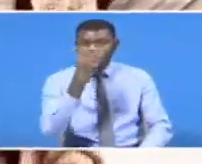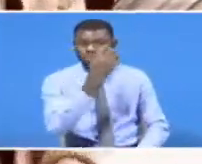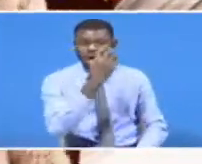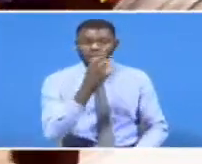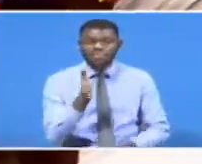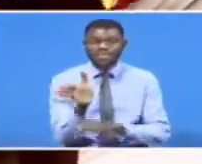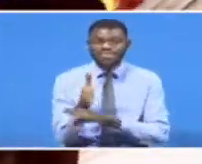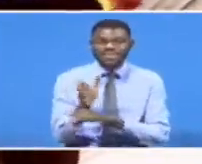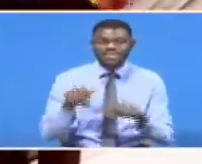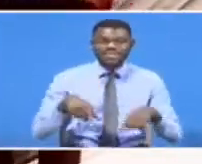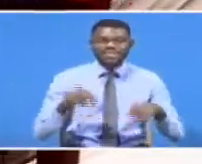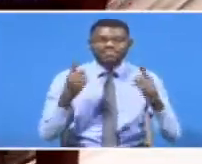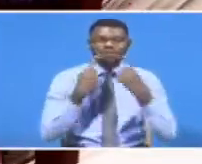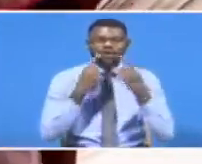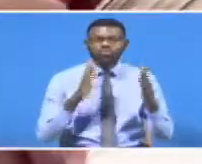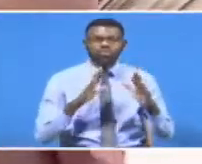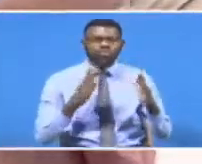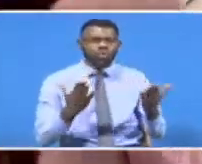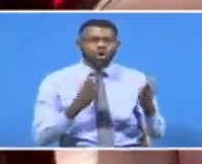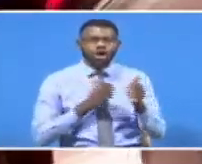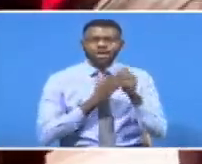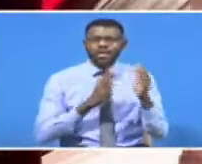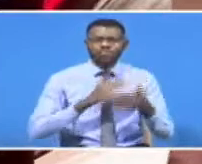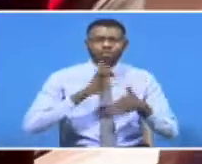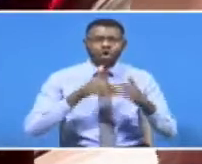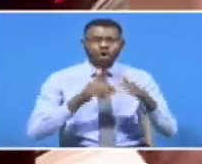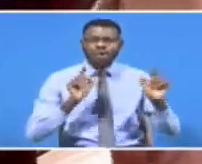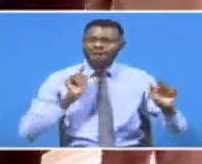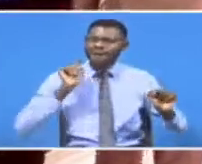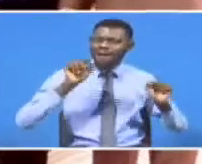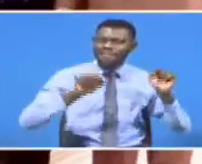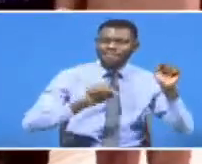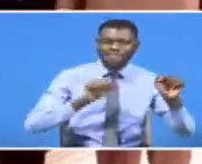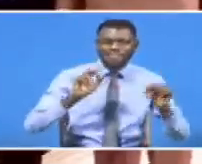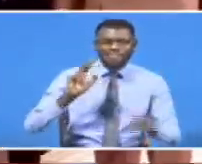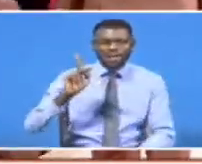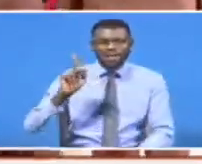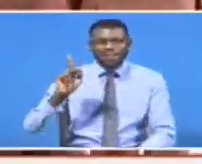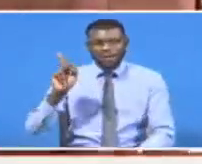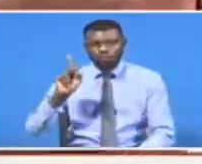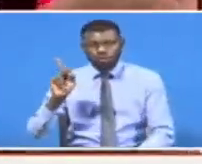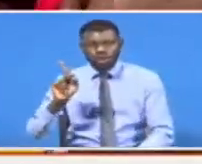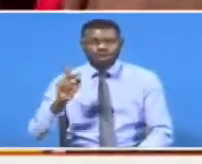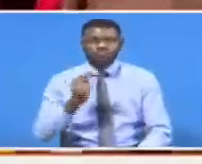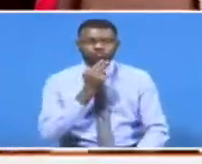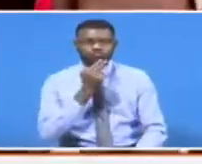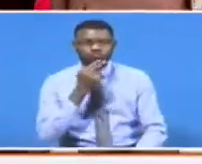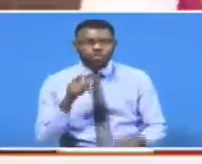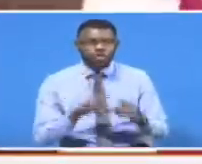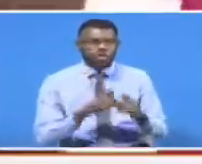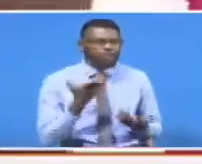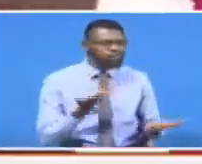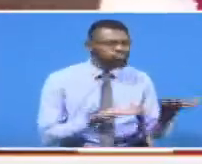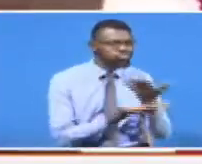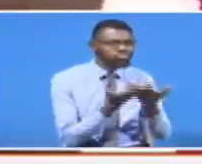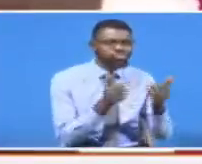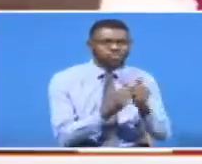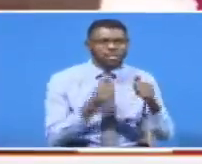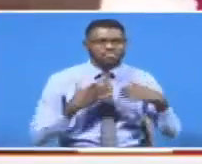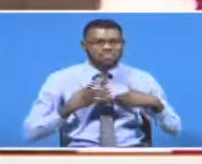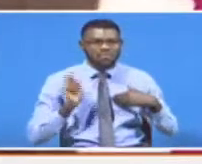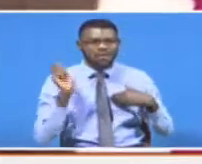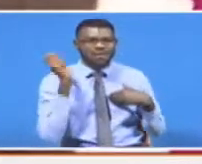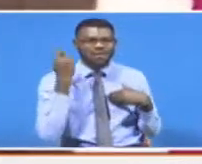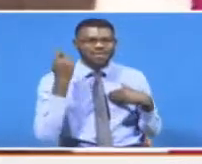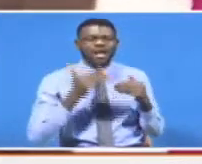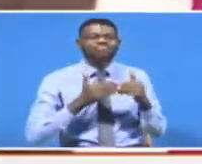Alhamisi alisema kuwa vinara wote watakongamana Kamkunji siku ya Jumanne, ambapo watajadiliana na Wakenya na kutoa mwelekeo